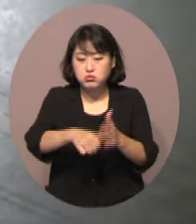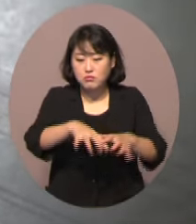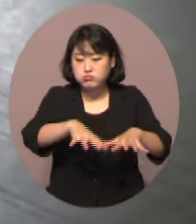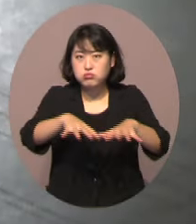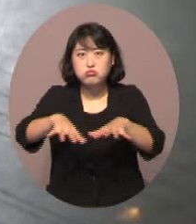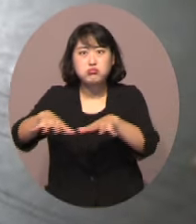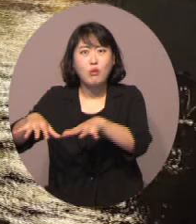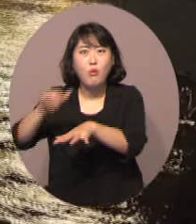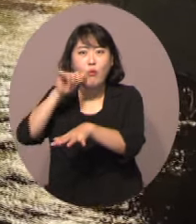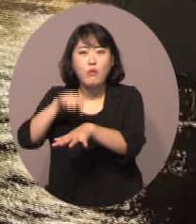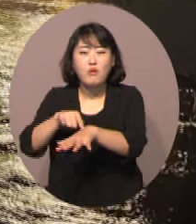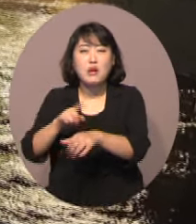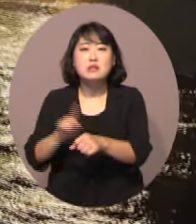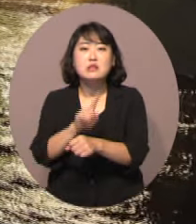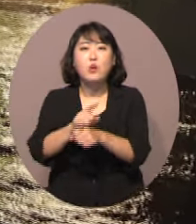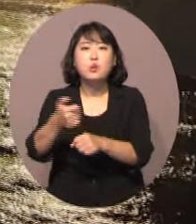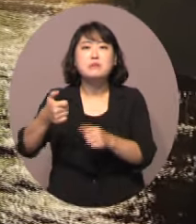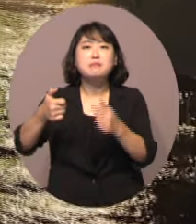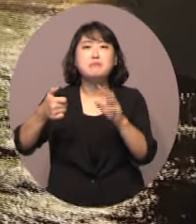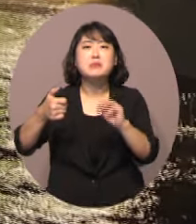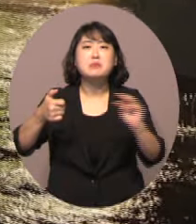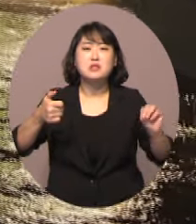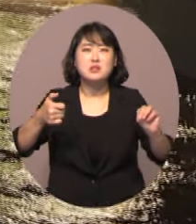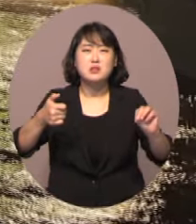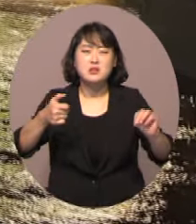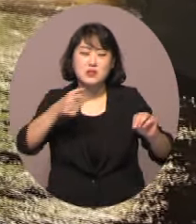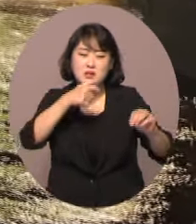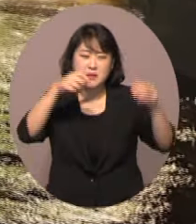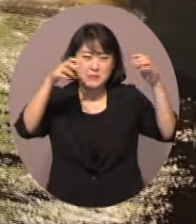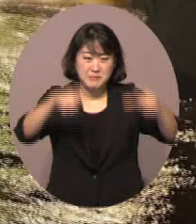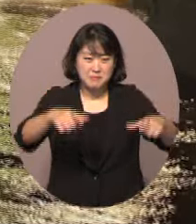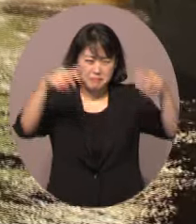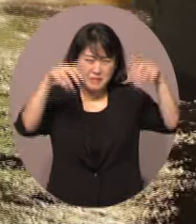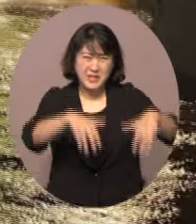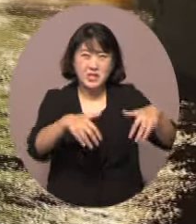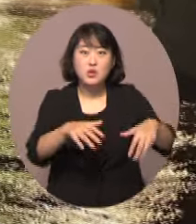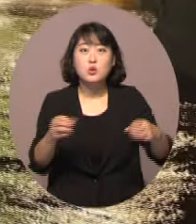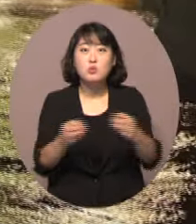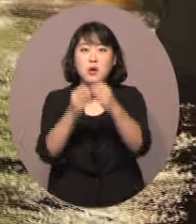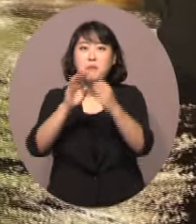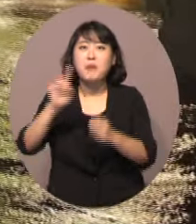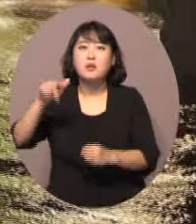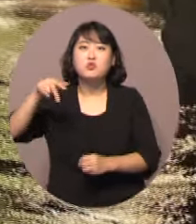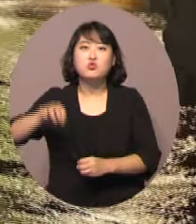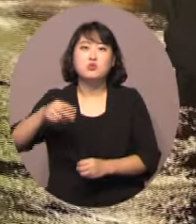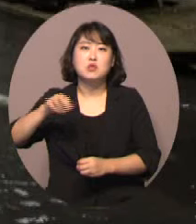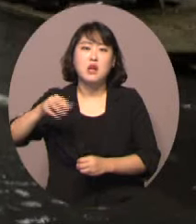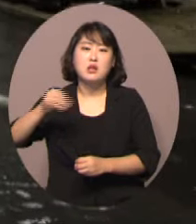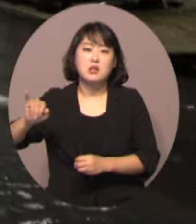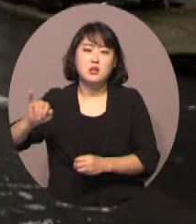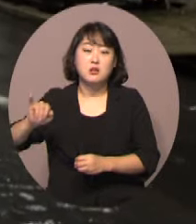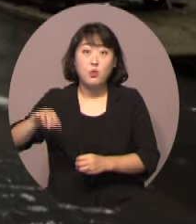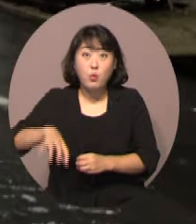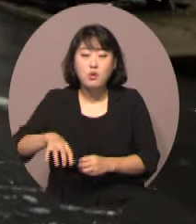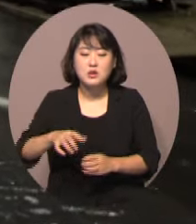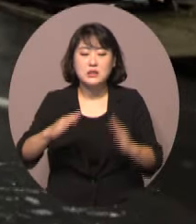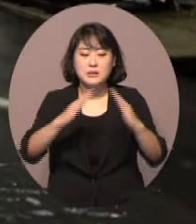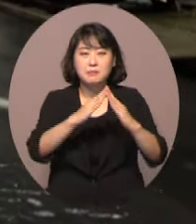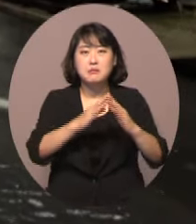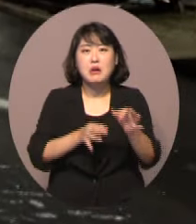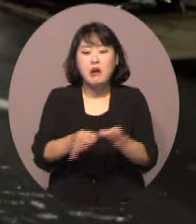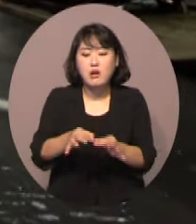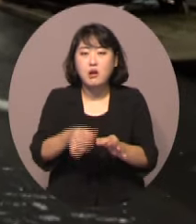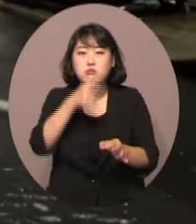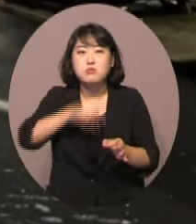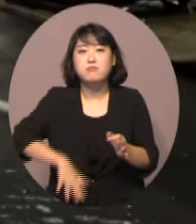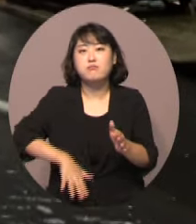떠다닙니다. 시간당 최대 50mm가 넘는 집중호우와 백중사리가 겹친 항포구 저지대에서는 주택과 상점도